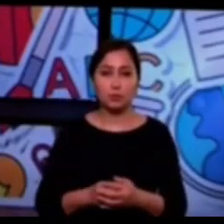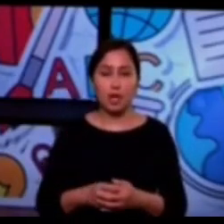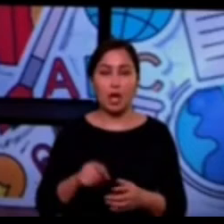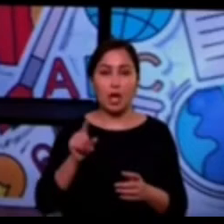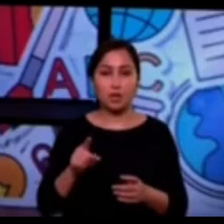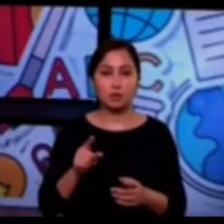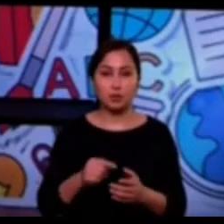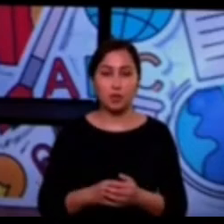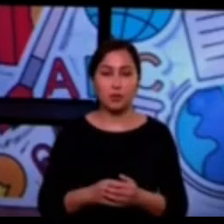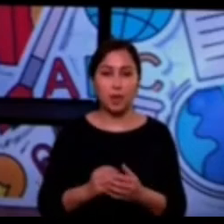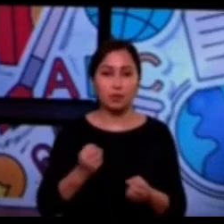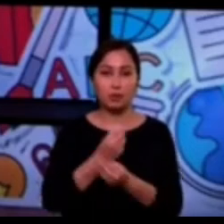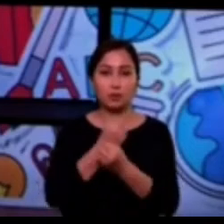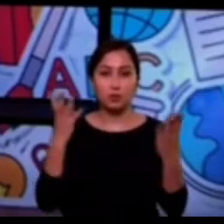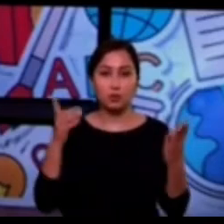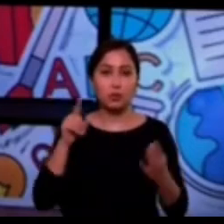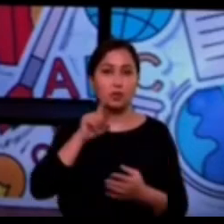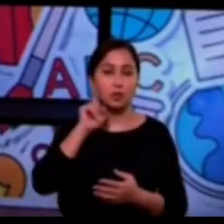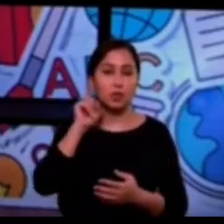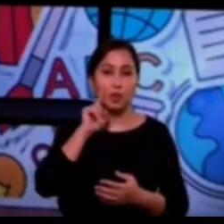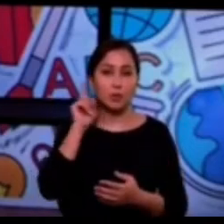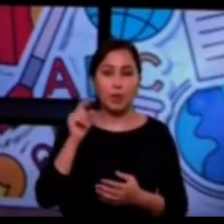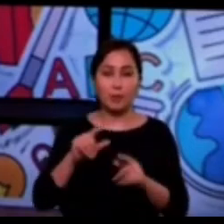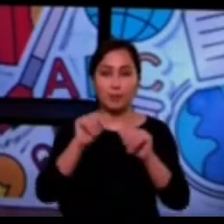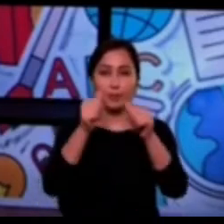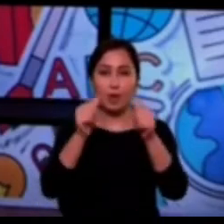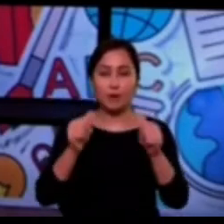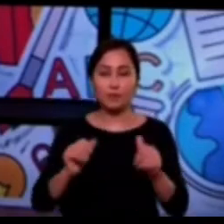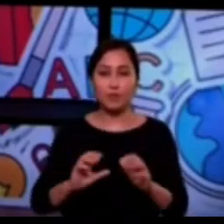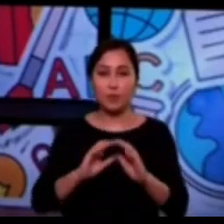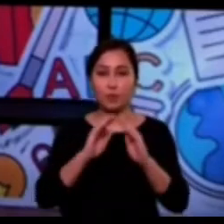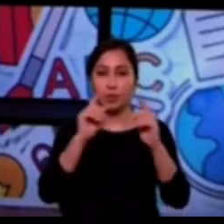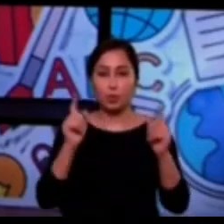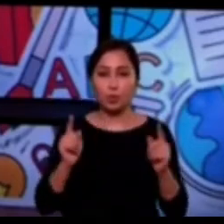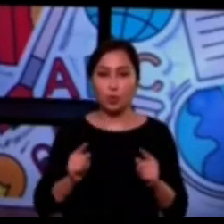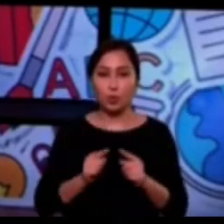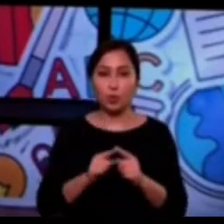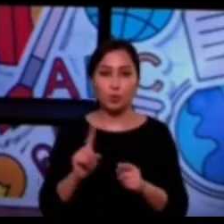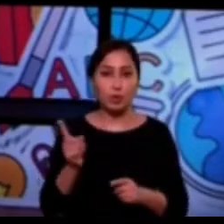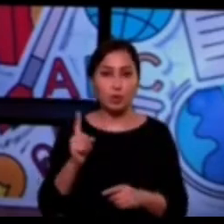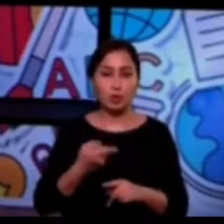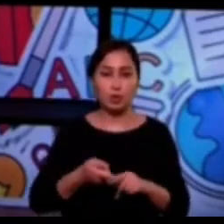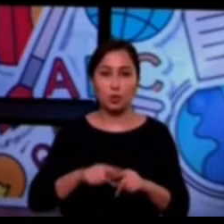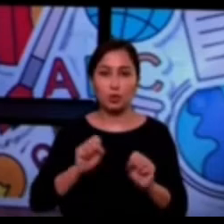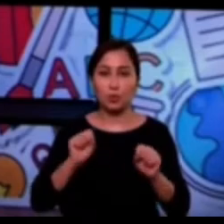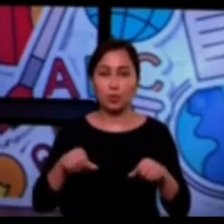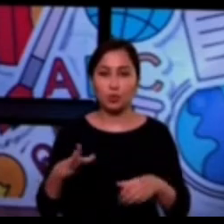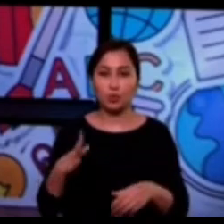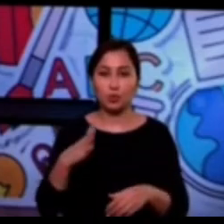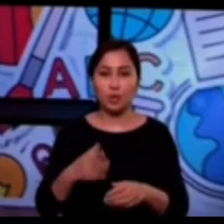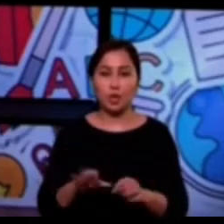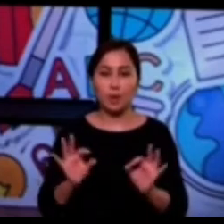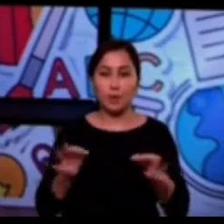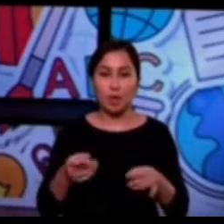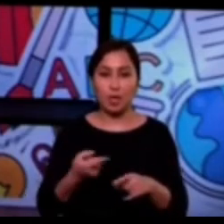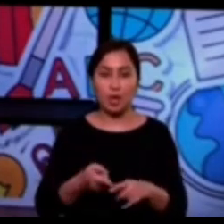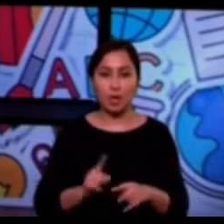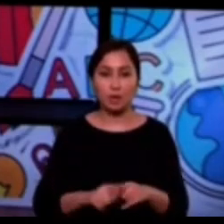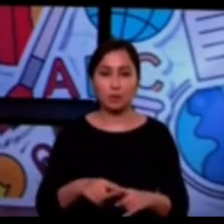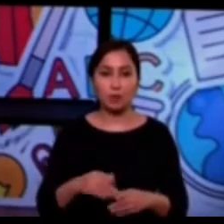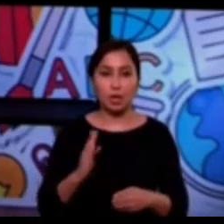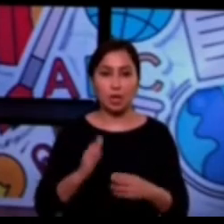осень. Она светло-зеленая и по форме круглая. Что это может быть? Правильно,